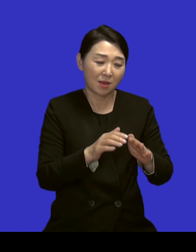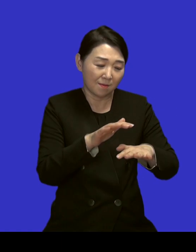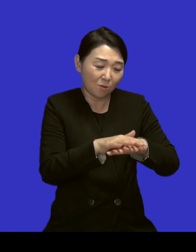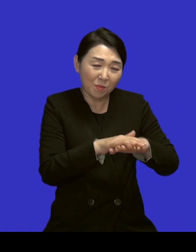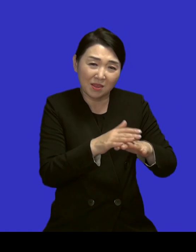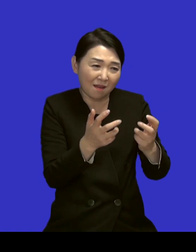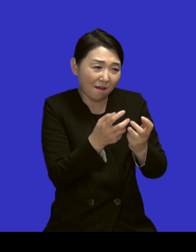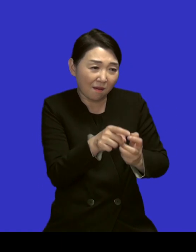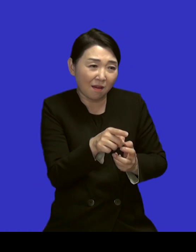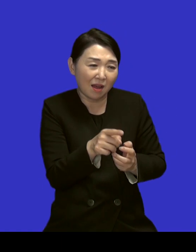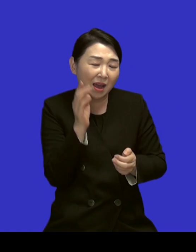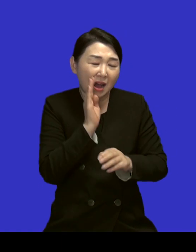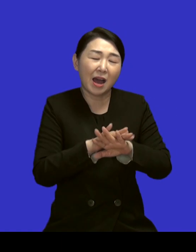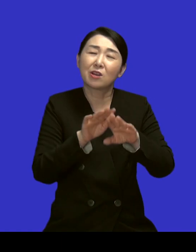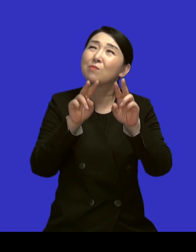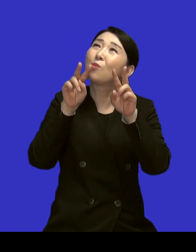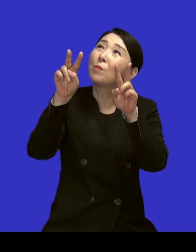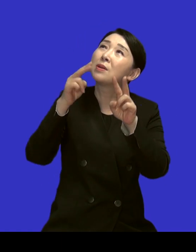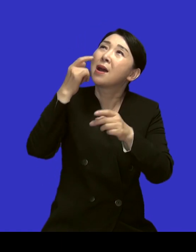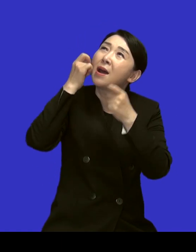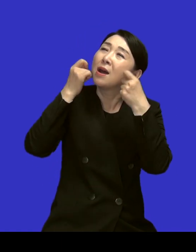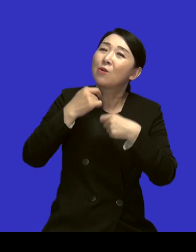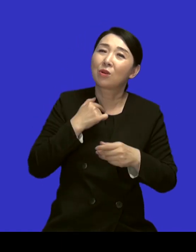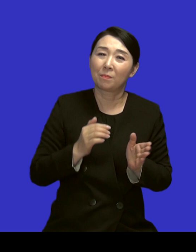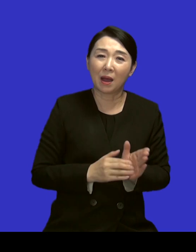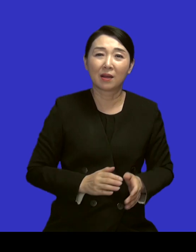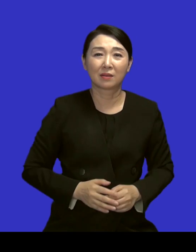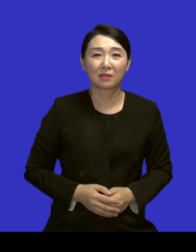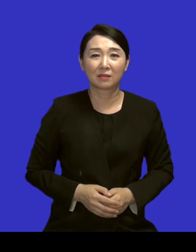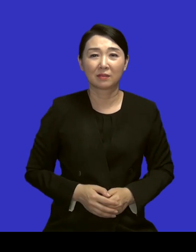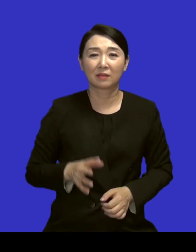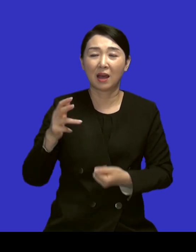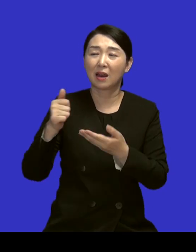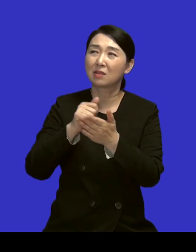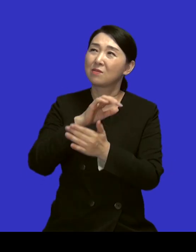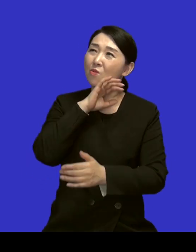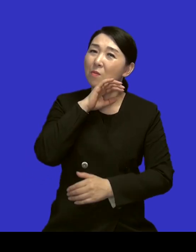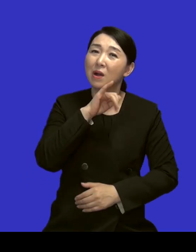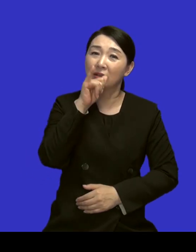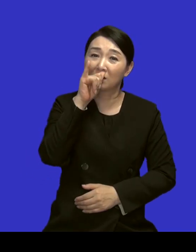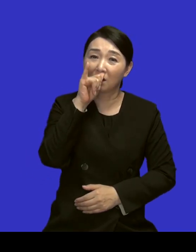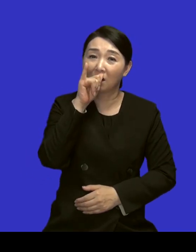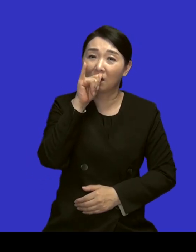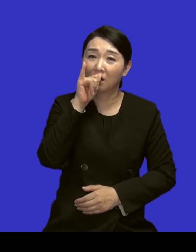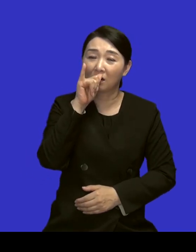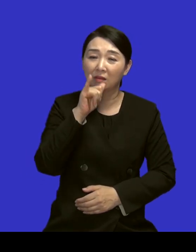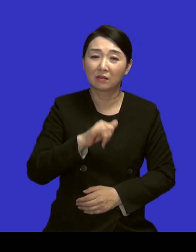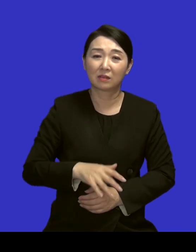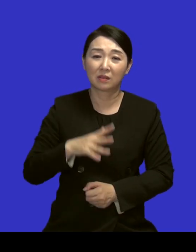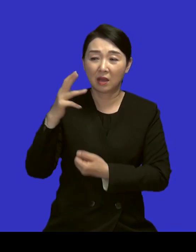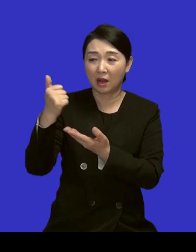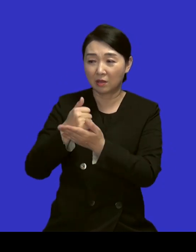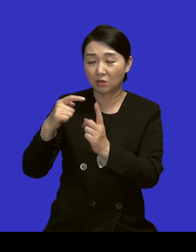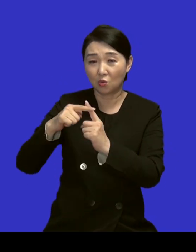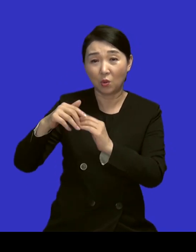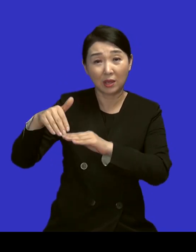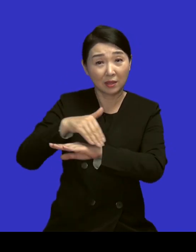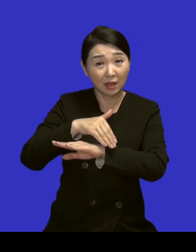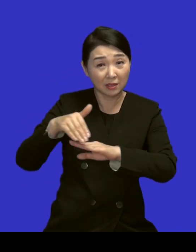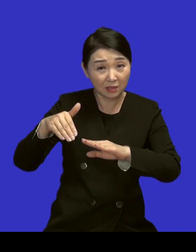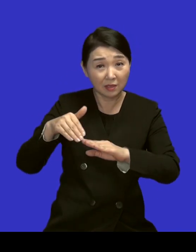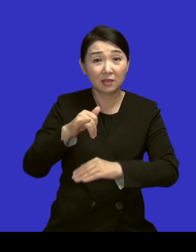위에서 그냥 하늘 보면서 엉엉 울었는데 제가 그렇게 하나님을 원망했던 것 같아요. 하나님, 교회 다니는